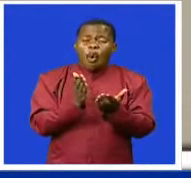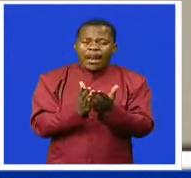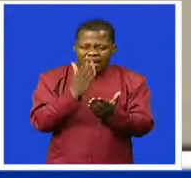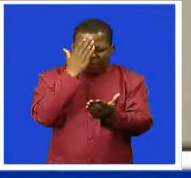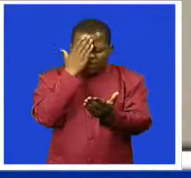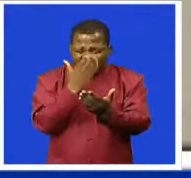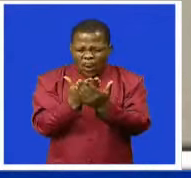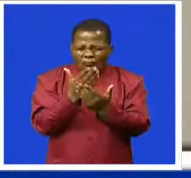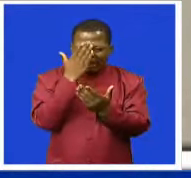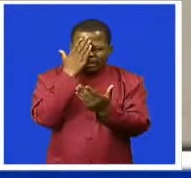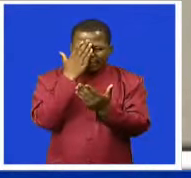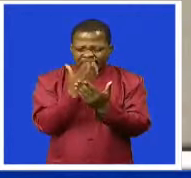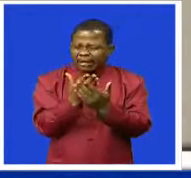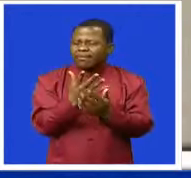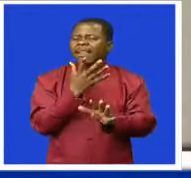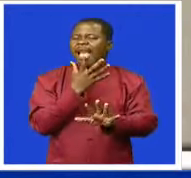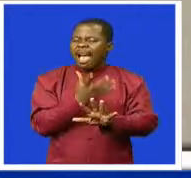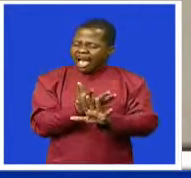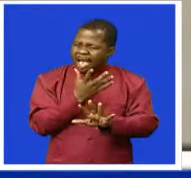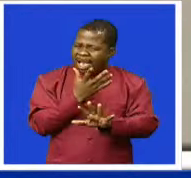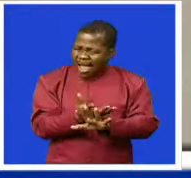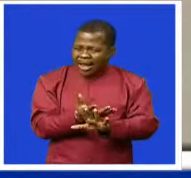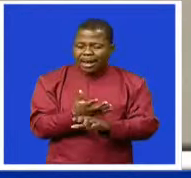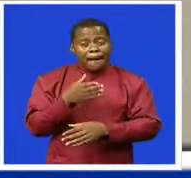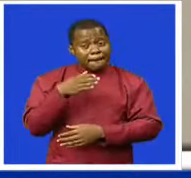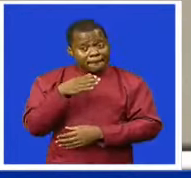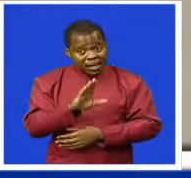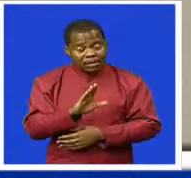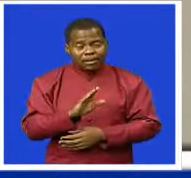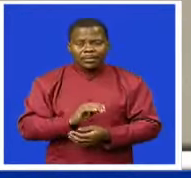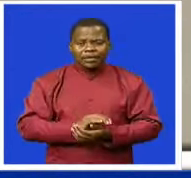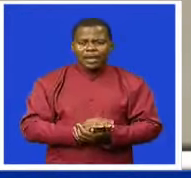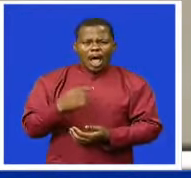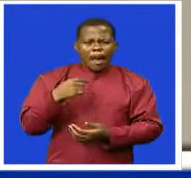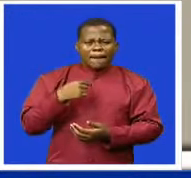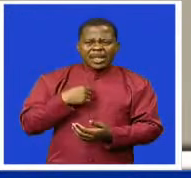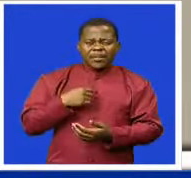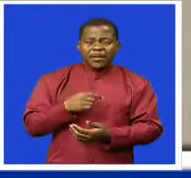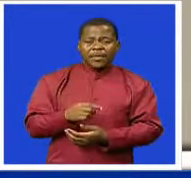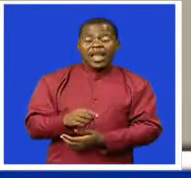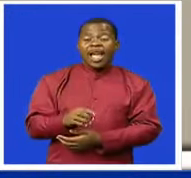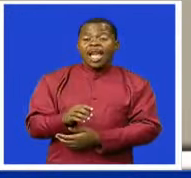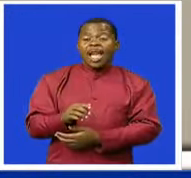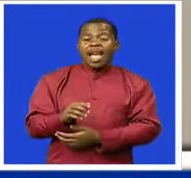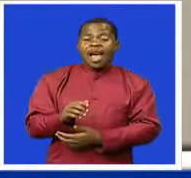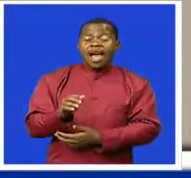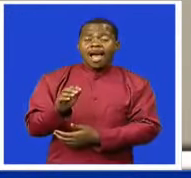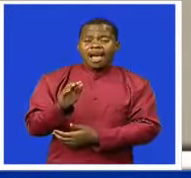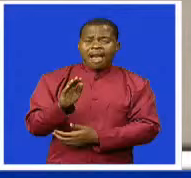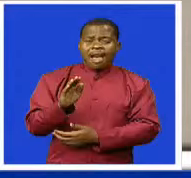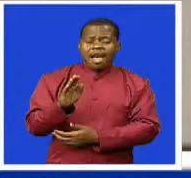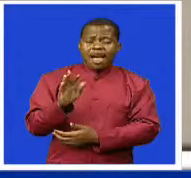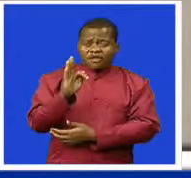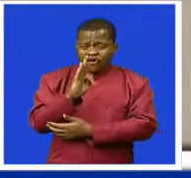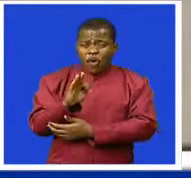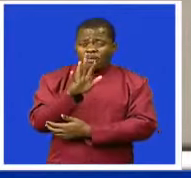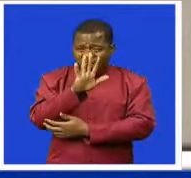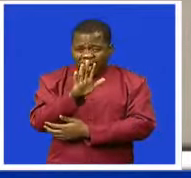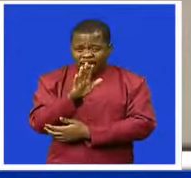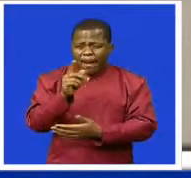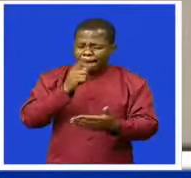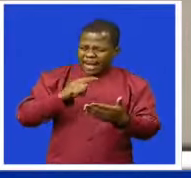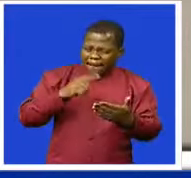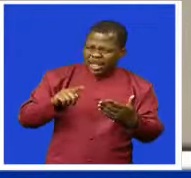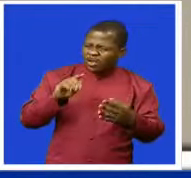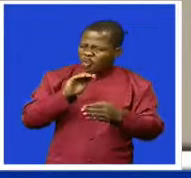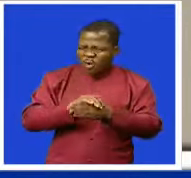lokufisa ngingifakazi walokho angiphasanga kahle ngisho ka form 5 kude lebeka silandzela ngekudadisha ngishito ngathi sikhulise bogogo bekude